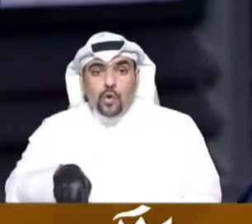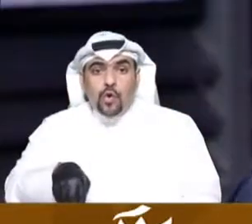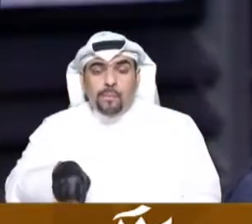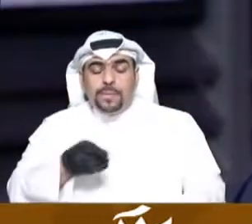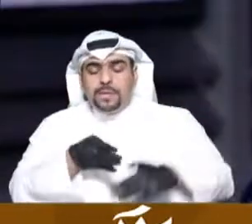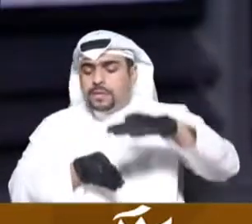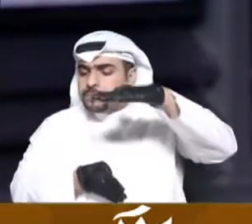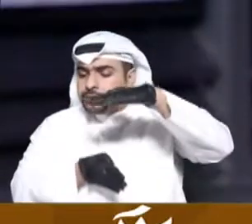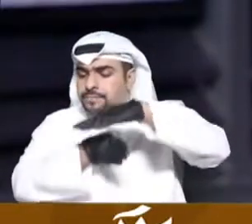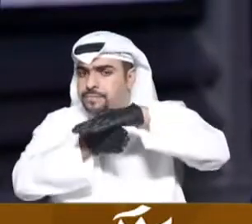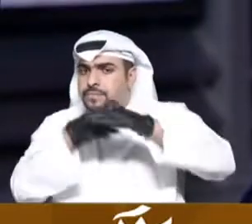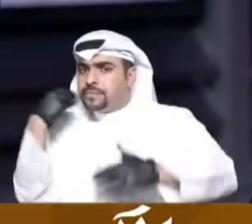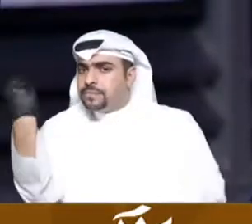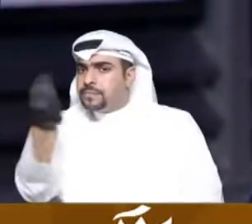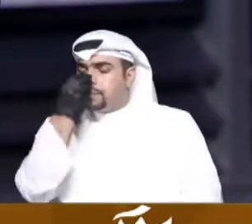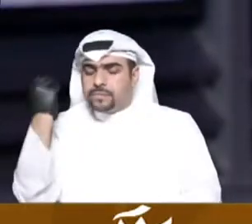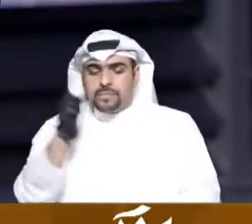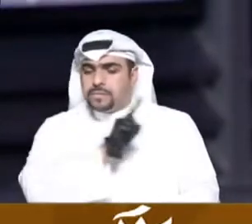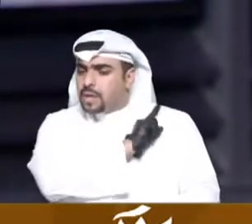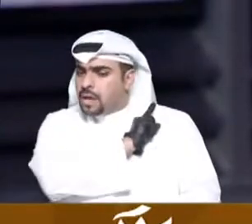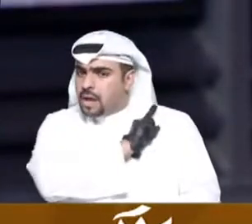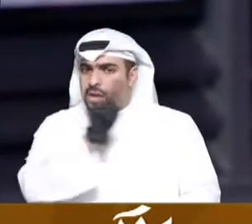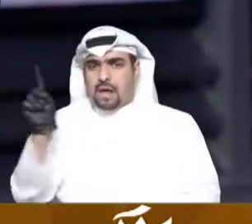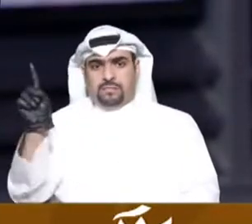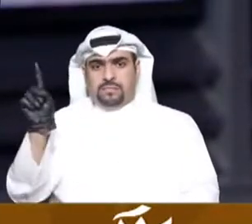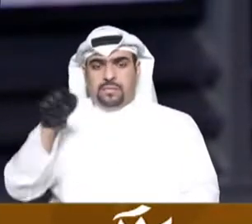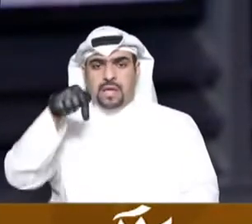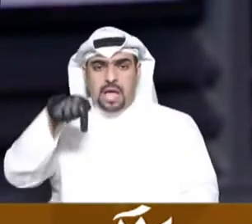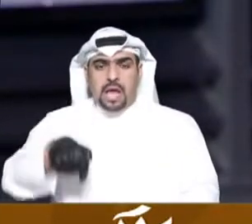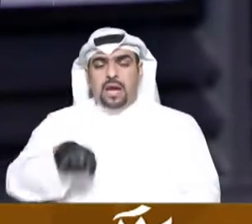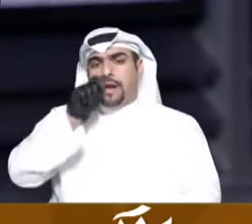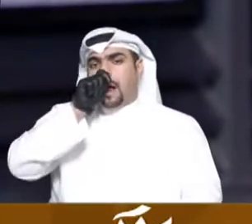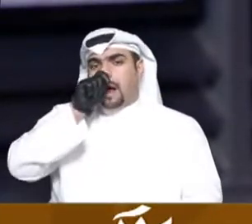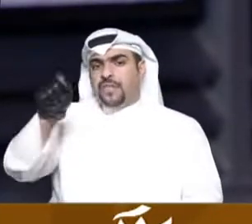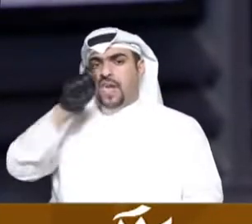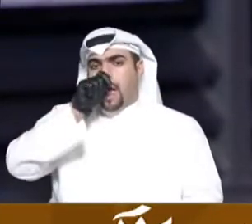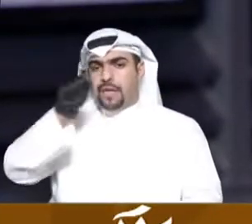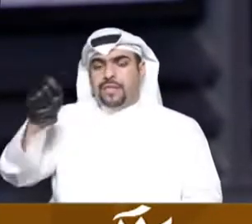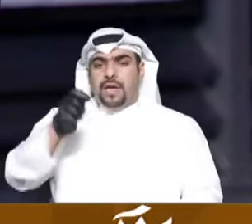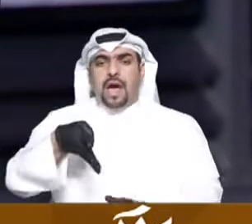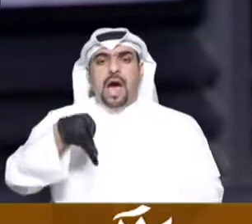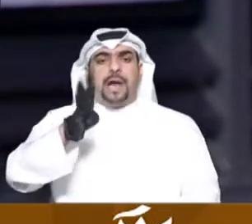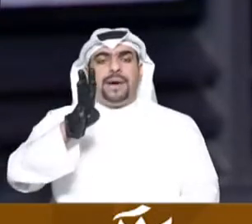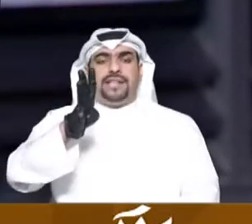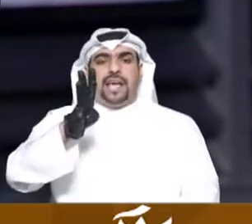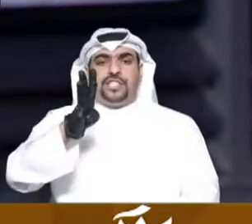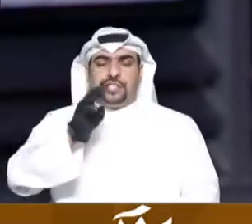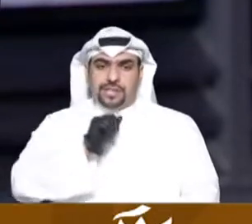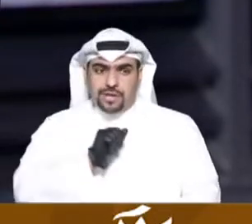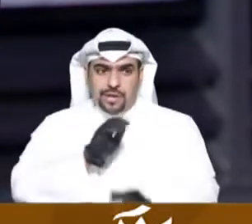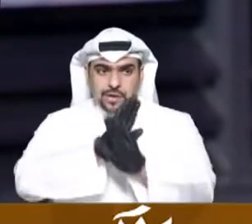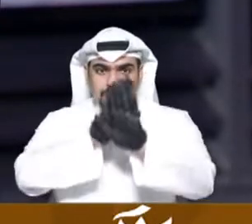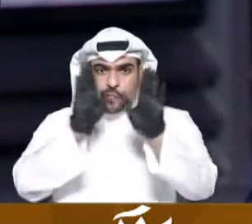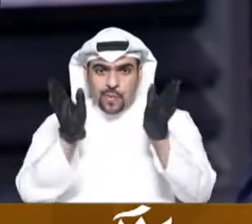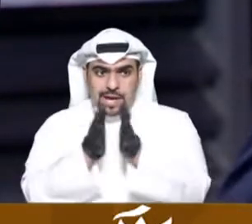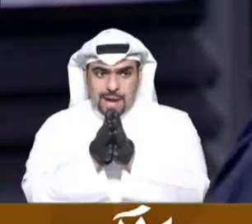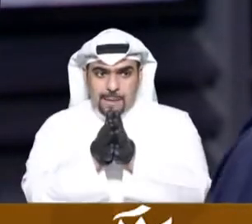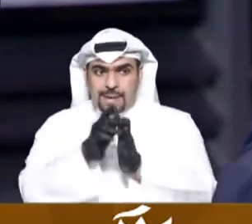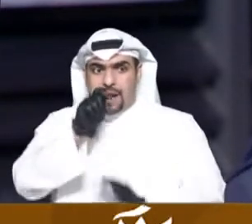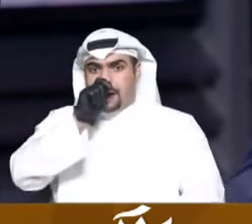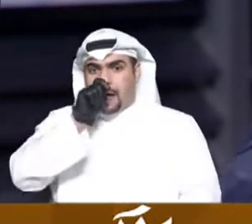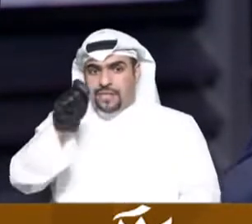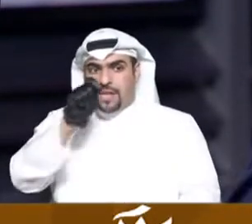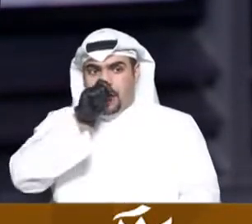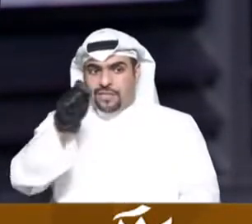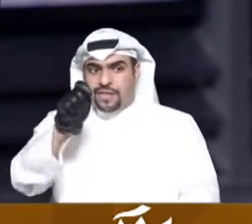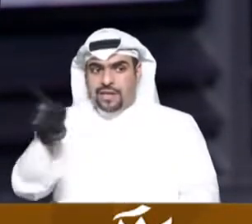يمكن. وبالنسبه لقضايا اللي كسر الحجر او كسر الحظر الجزئي، تم تسجيل لغايه الان تسجيل كقضايا تحويلها الى